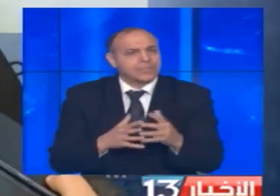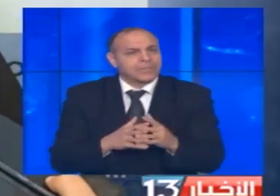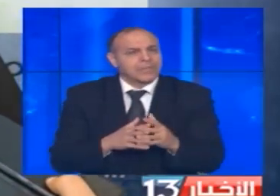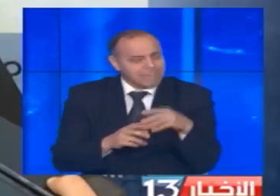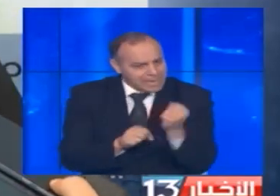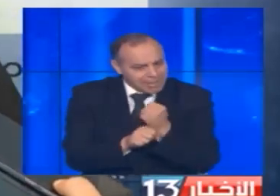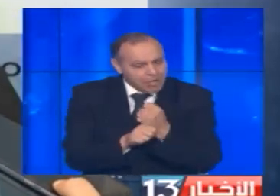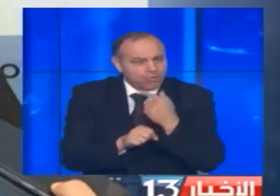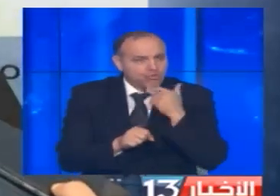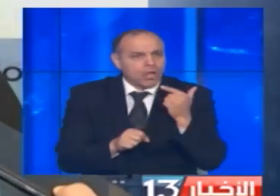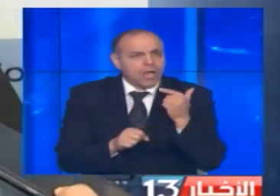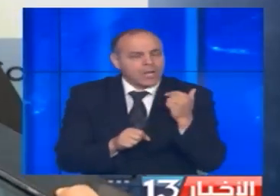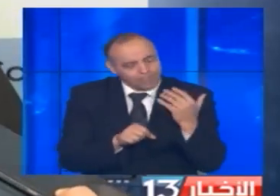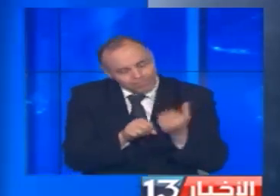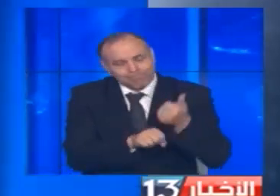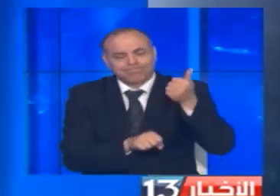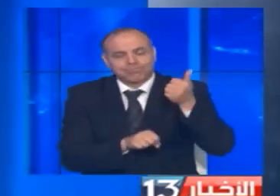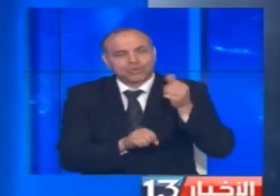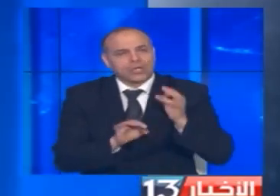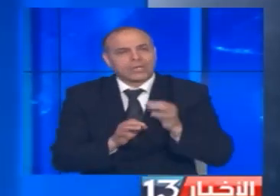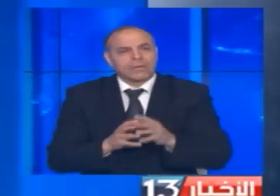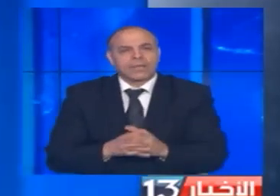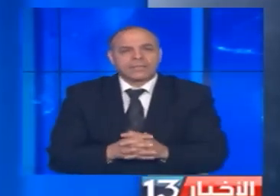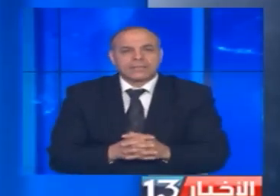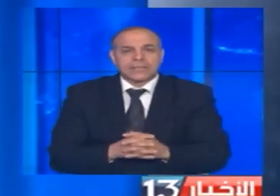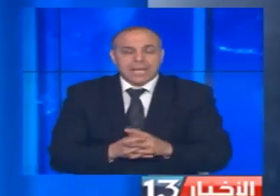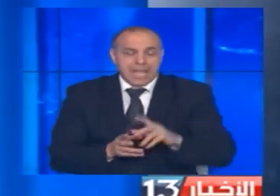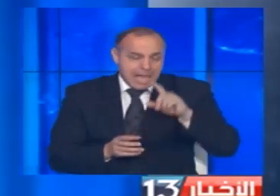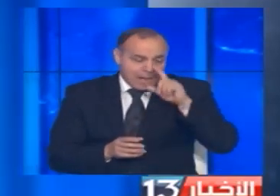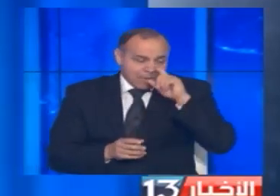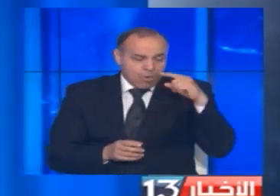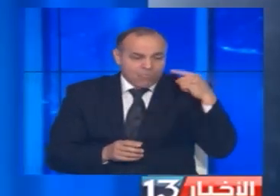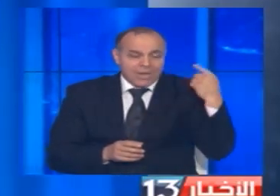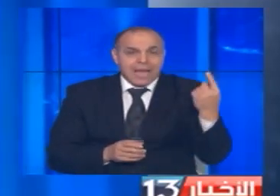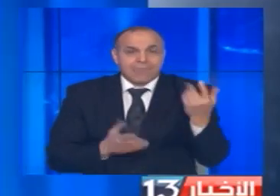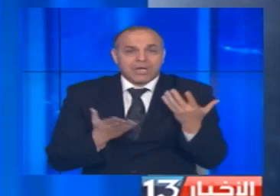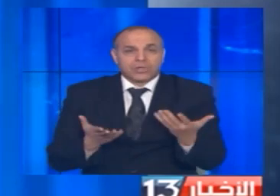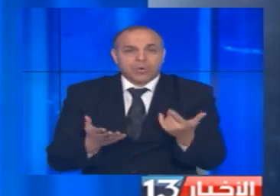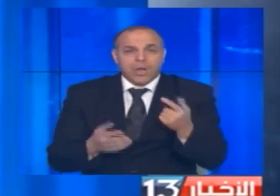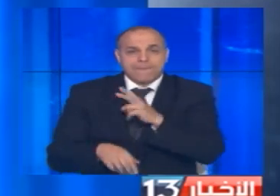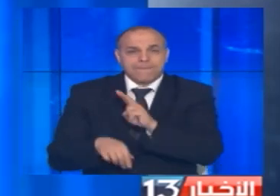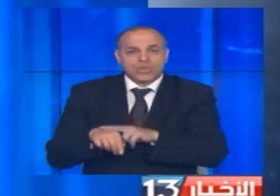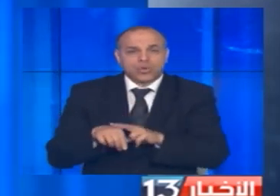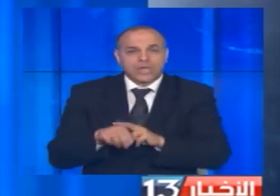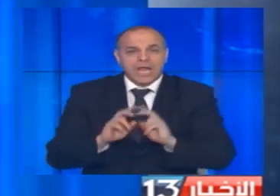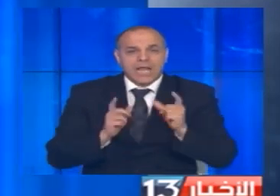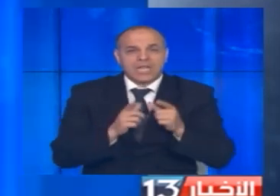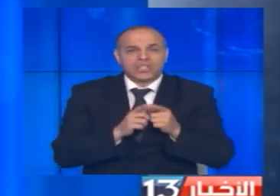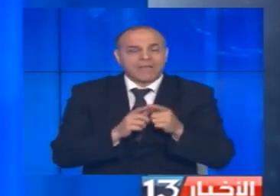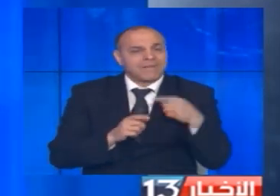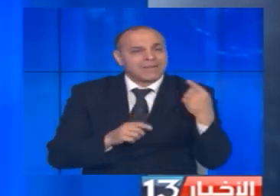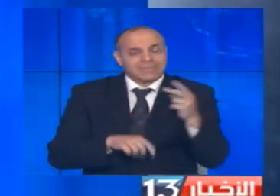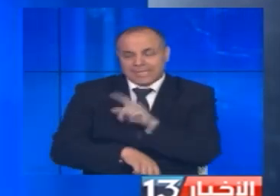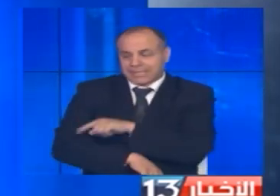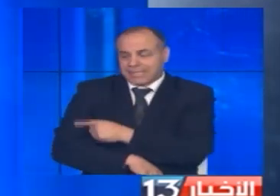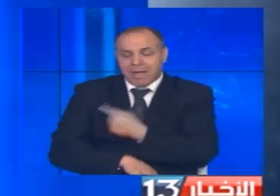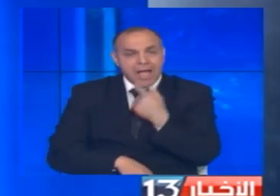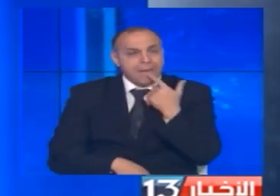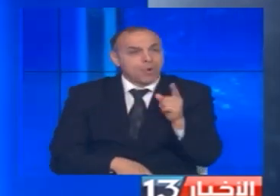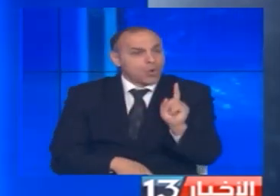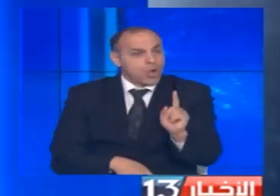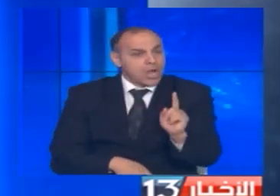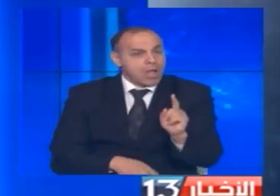في الخدمة نجم نلقاه. عربيا ودوليا، أفاد مسؤولون في اللجنة الدولية للصليب الأحمر